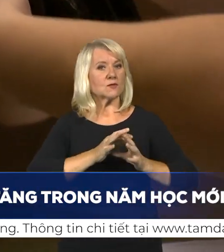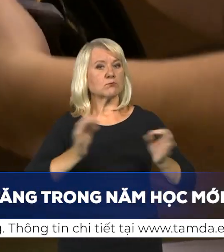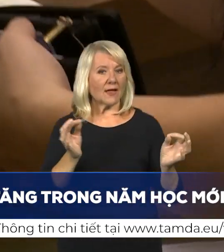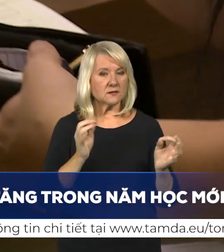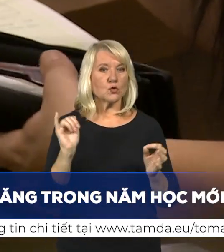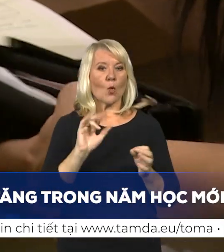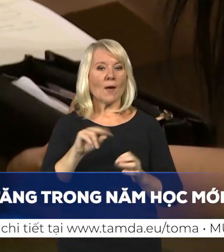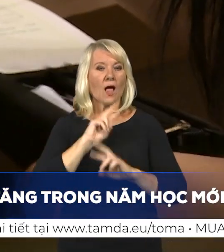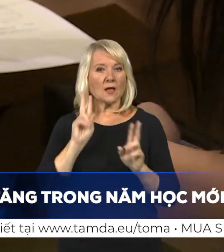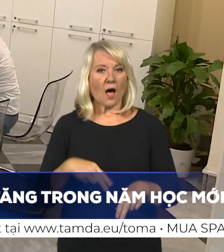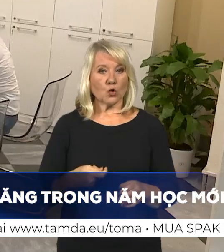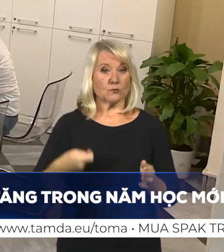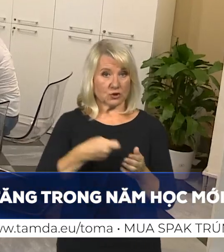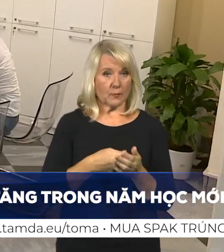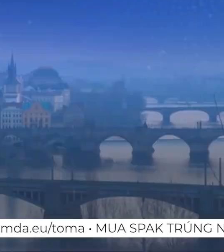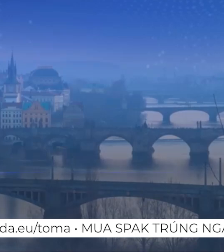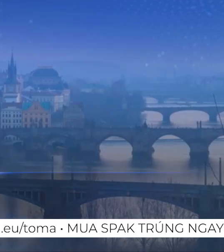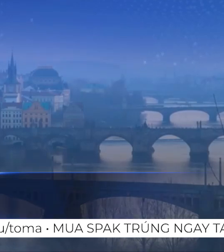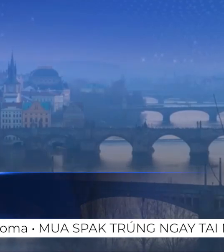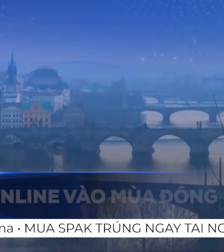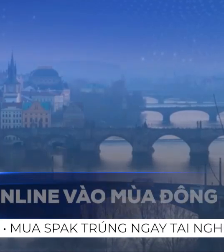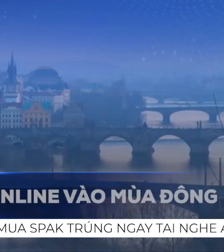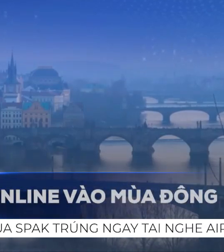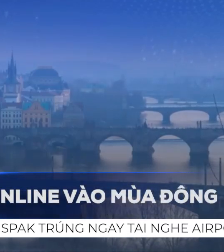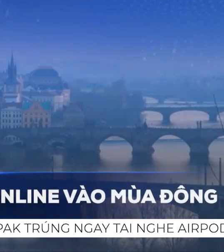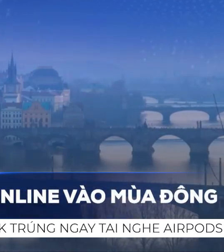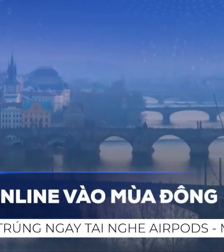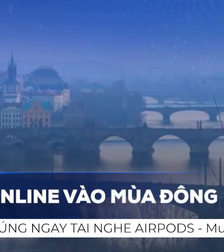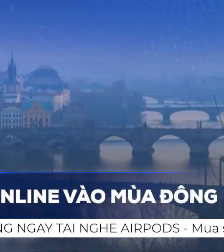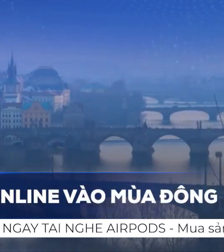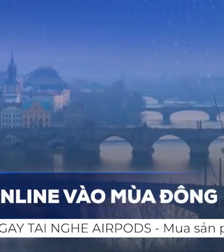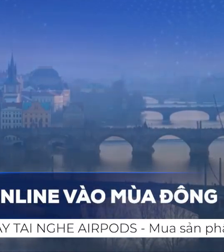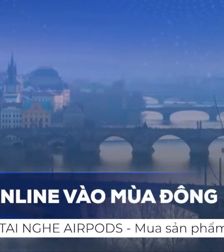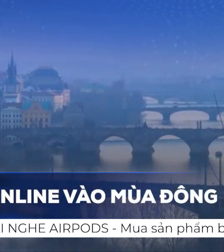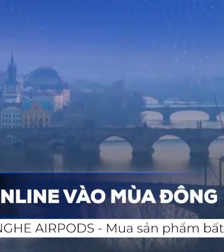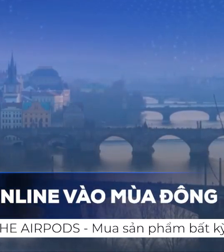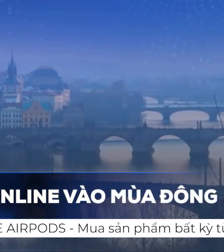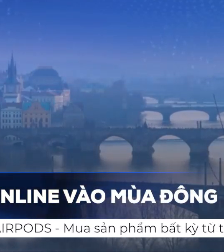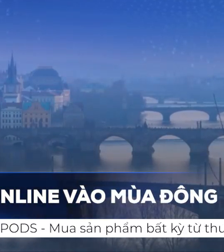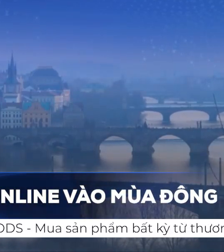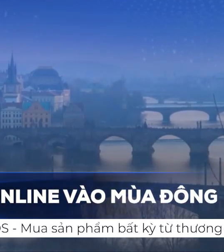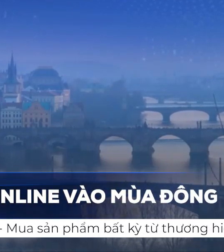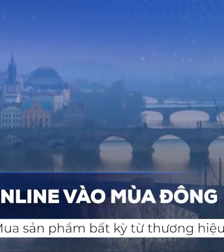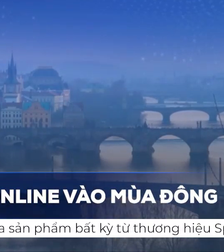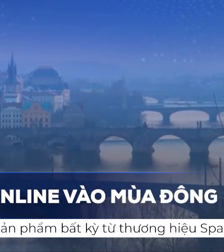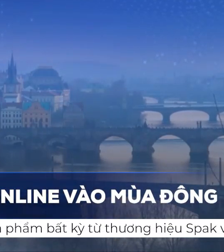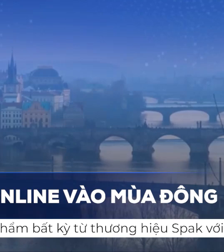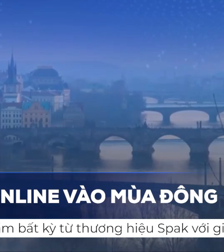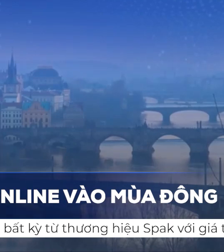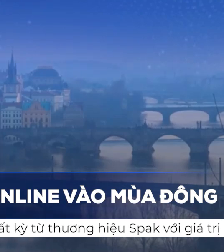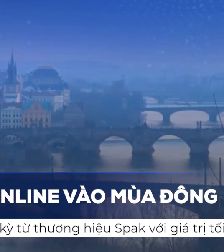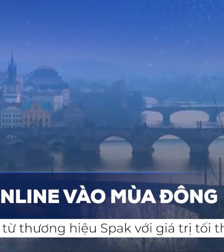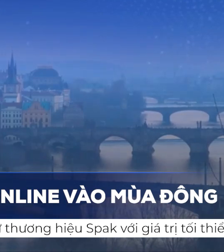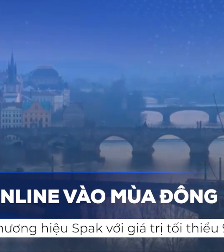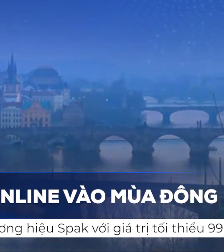hoặc đến các sở lao động nộp trực tiếp vào mùa đông năm nay sinh viên đại học có khả năng sẽ phải học